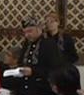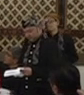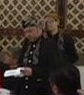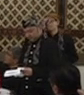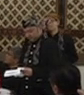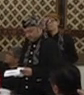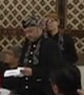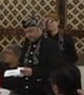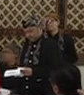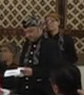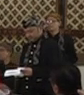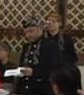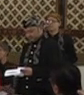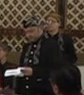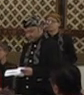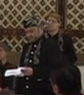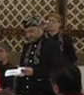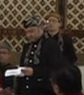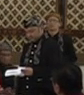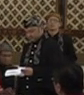Ratno, Pak. Ratno, Pak Ratno.